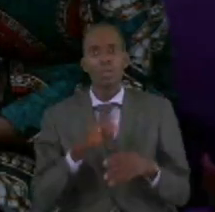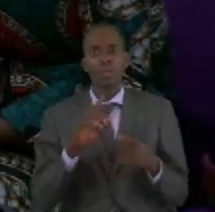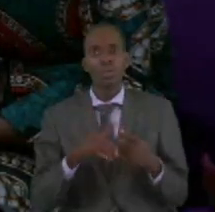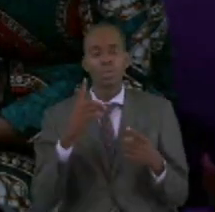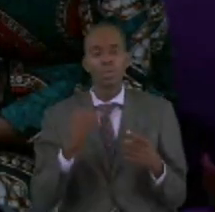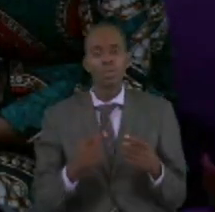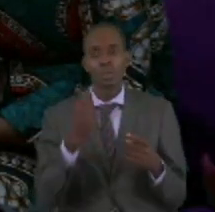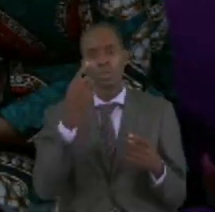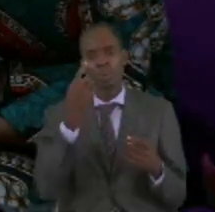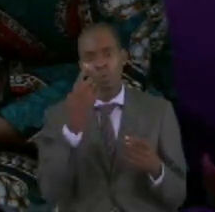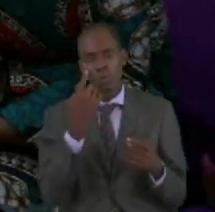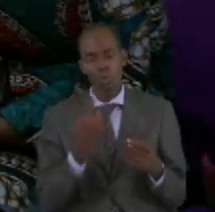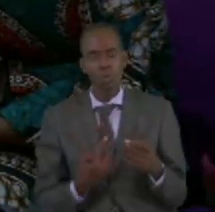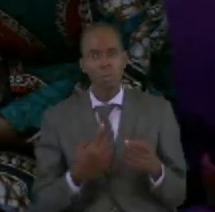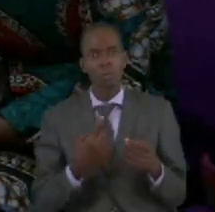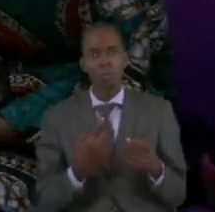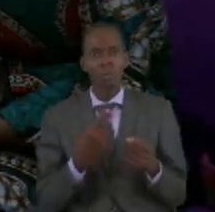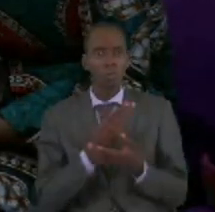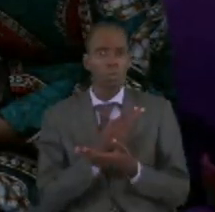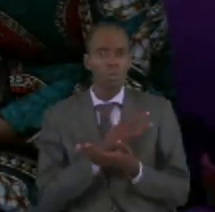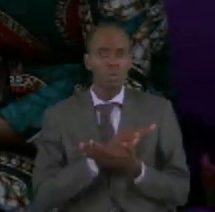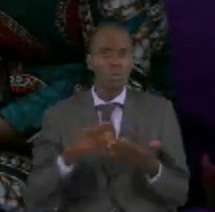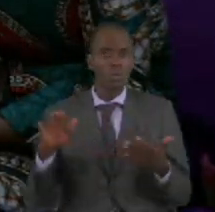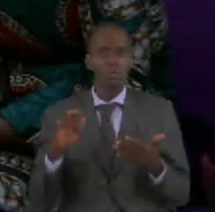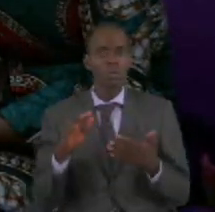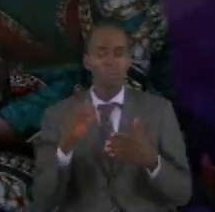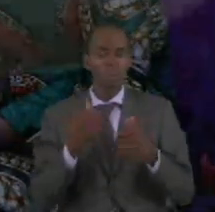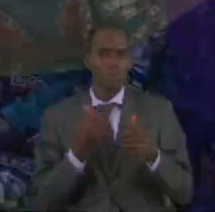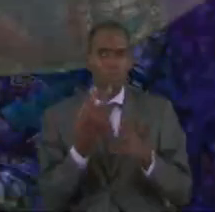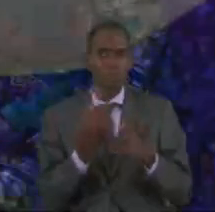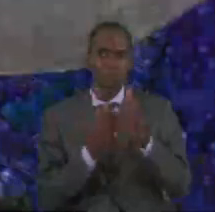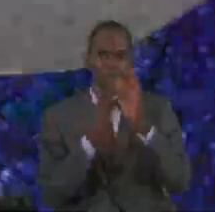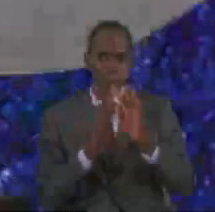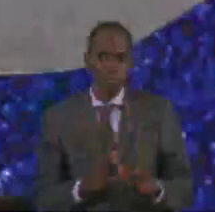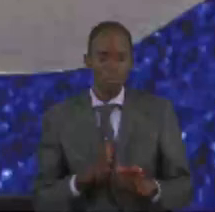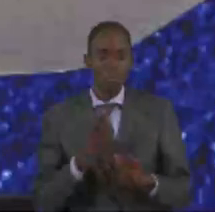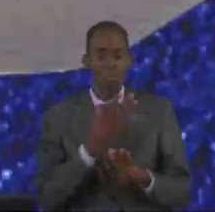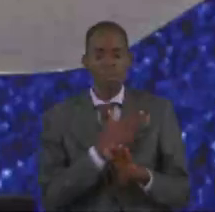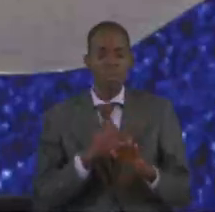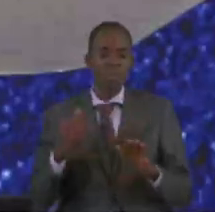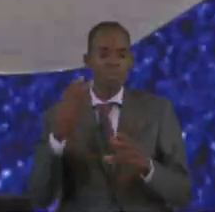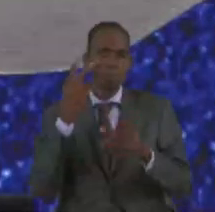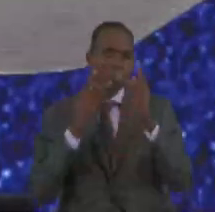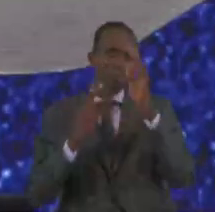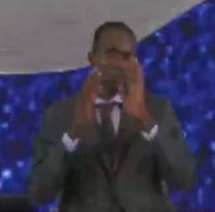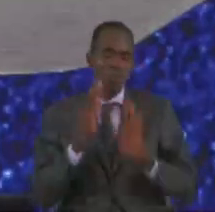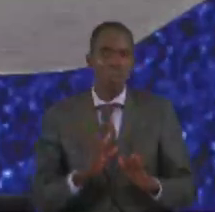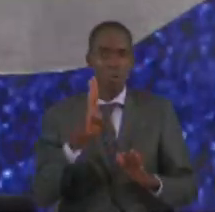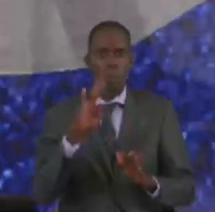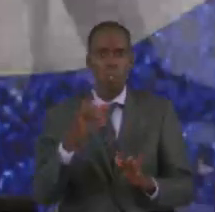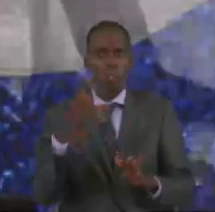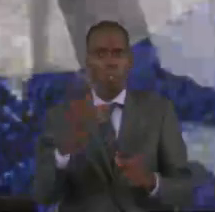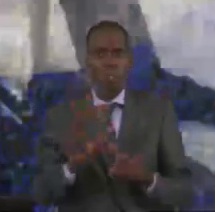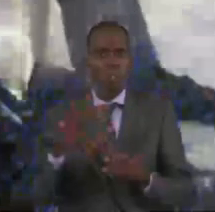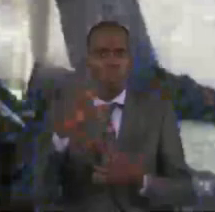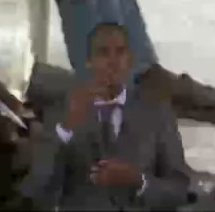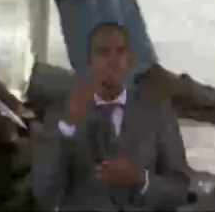manifesté au fil des hommes dans les autres générations, comme il a été révélé maintenant par l'Esprit aux saints apôtres et prophètes de